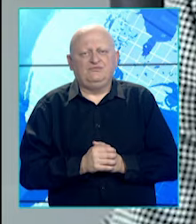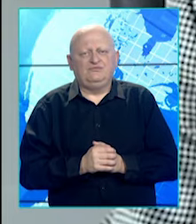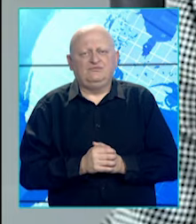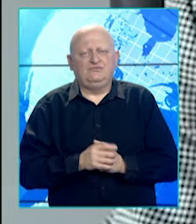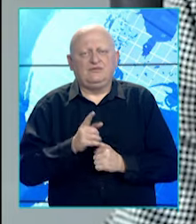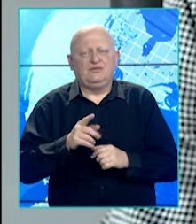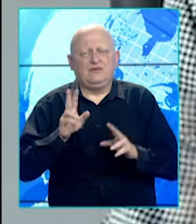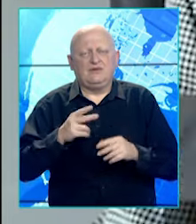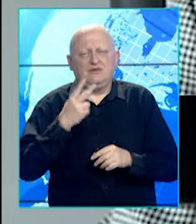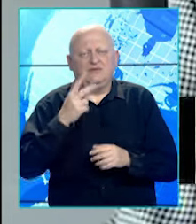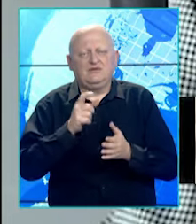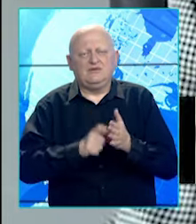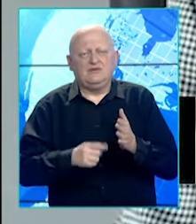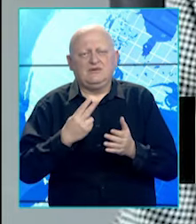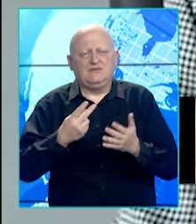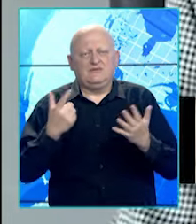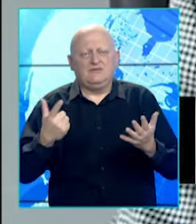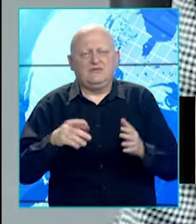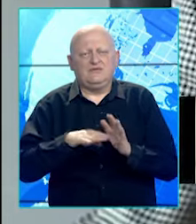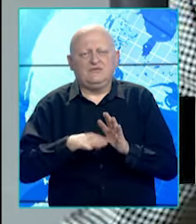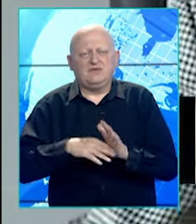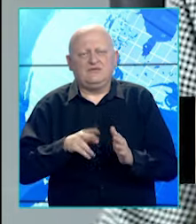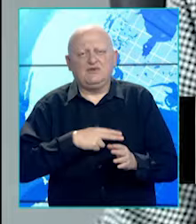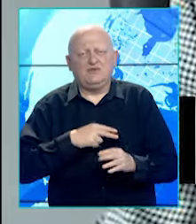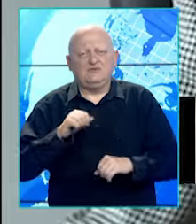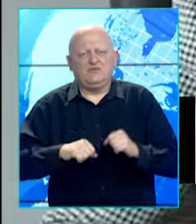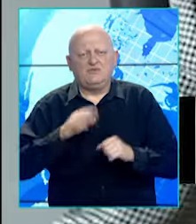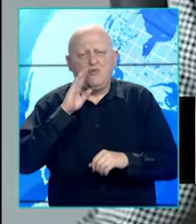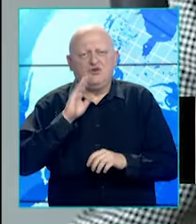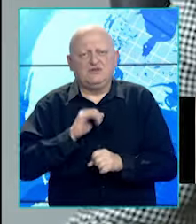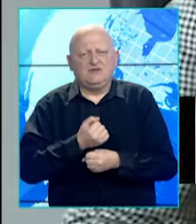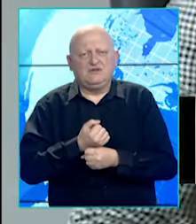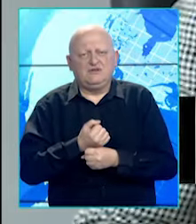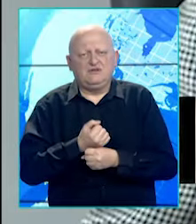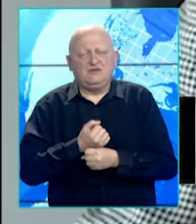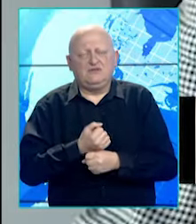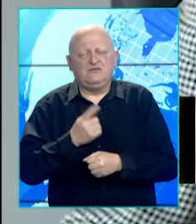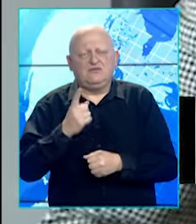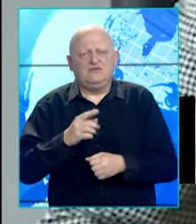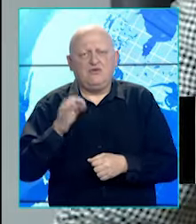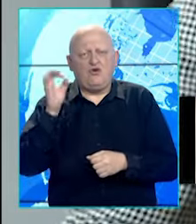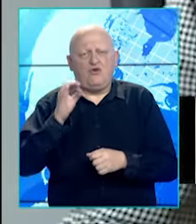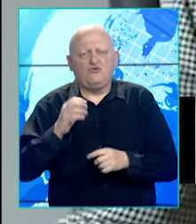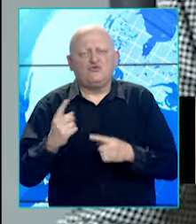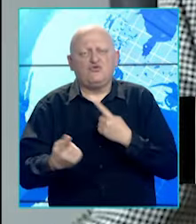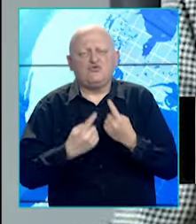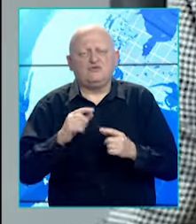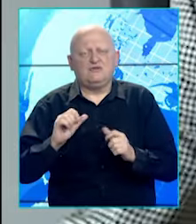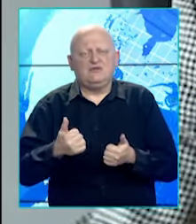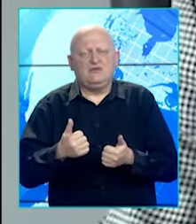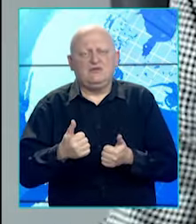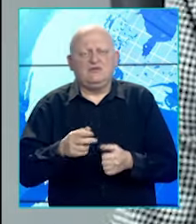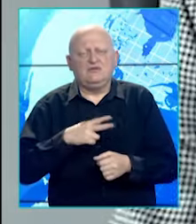Ta mogućnost je predviđena članom 27 Zakona o krivičnom postupku Bosne i Hercegovine i osnovni uslov jeste da